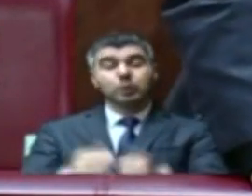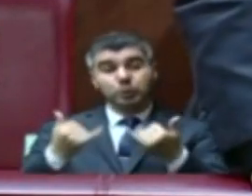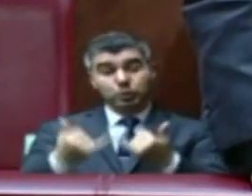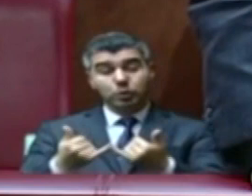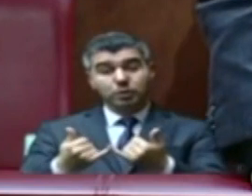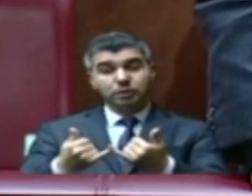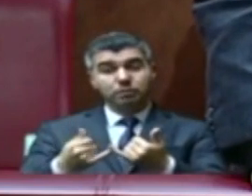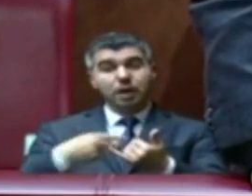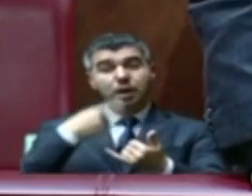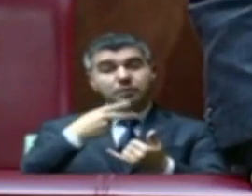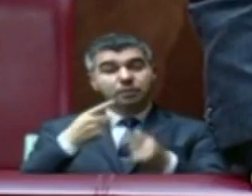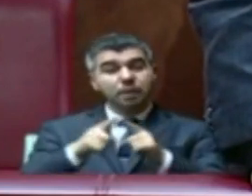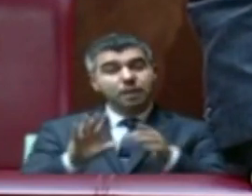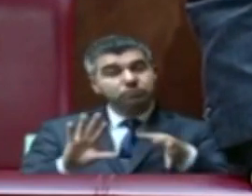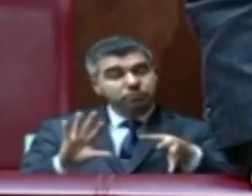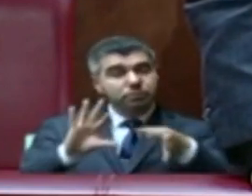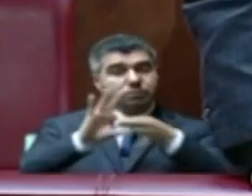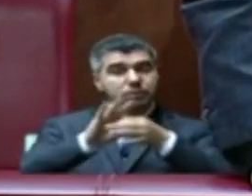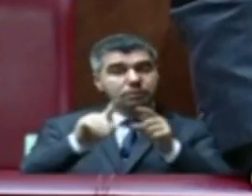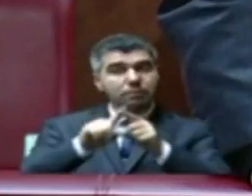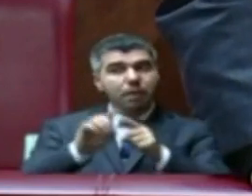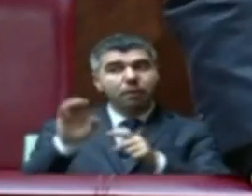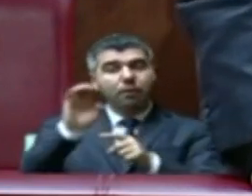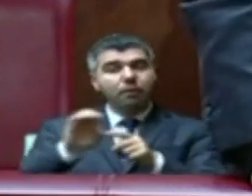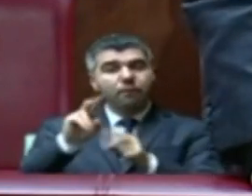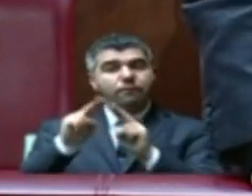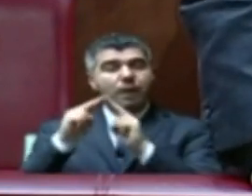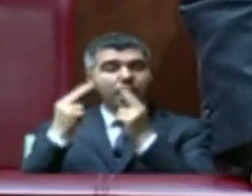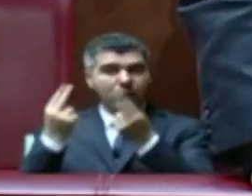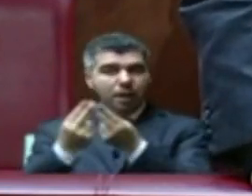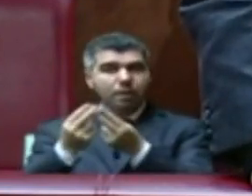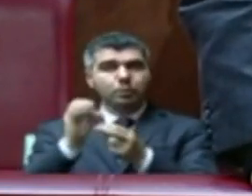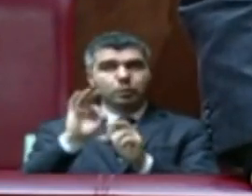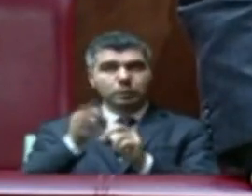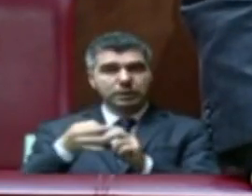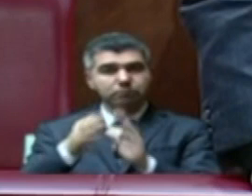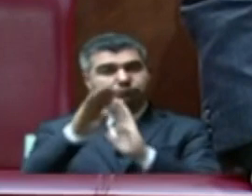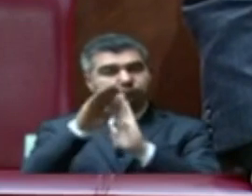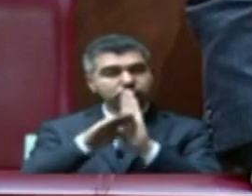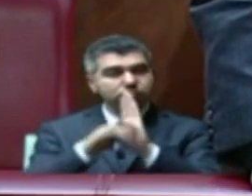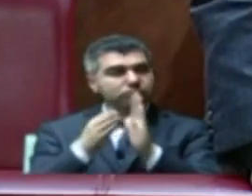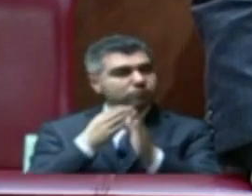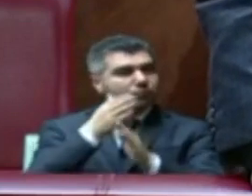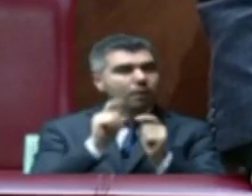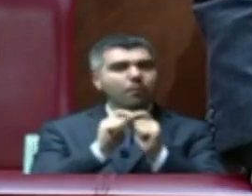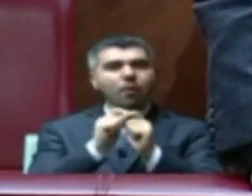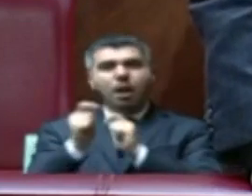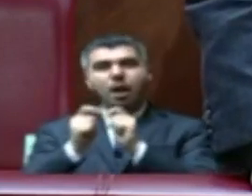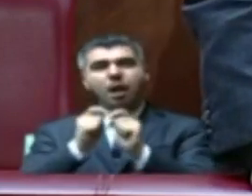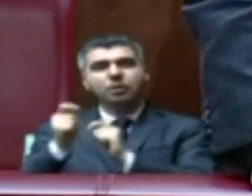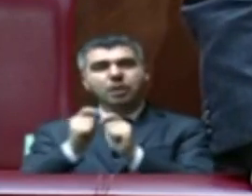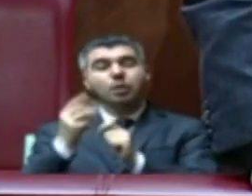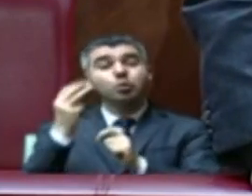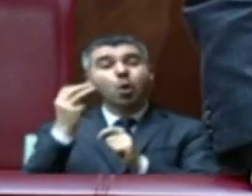عن الشراكات مع الدول خاصها تكون متحركه، هي متحركه وكاين اللجان التقنيه التي تناقش تقريبا كل